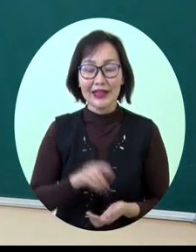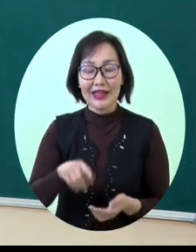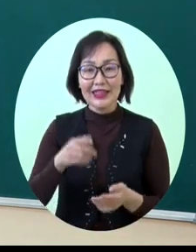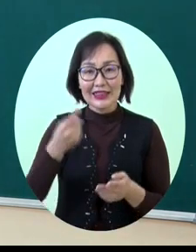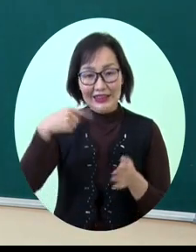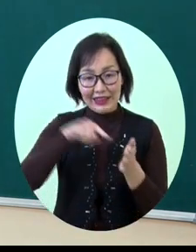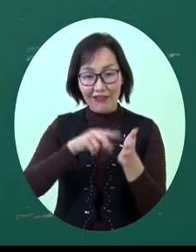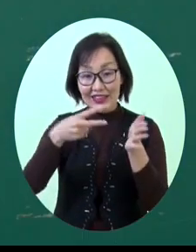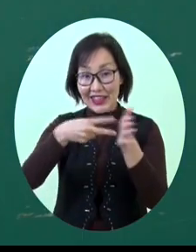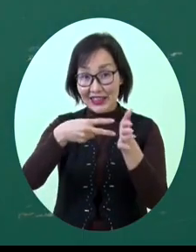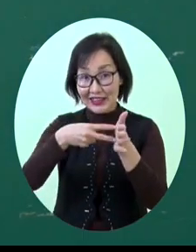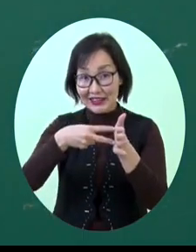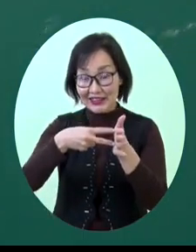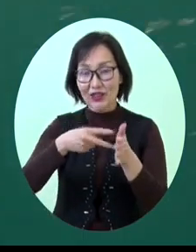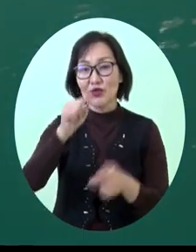Давхар цэг,